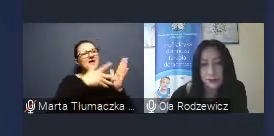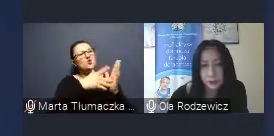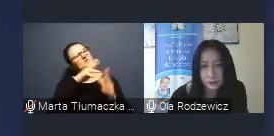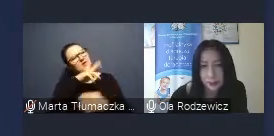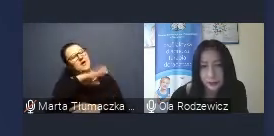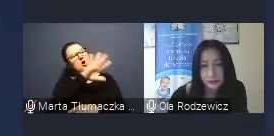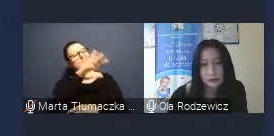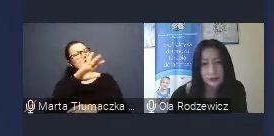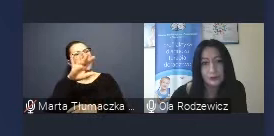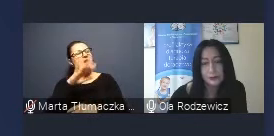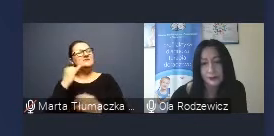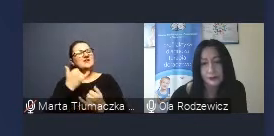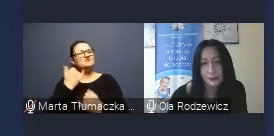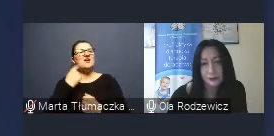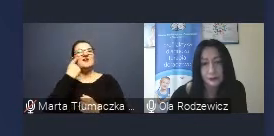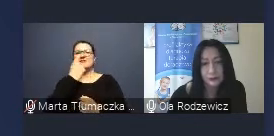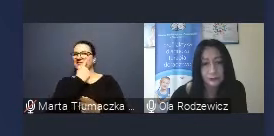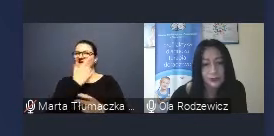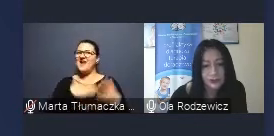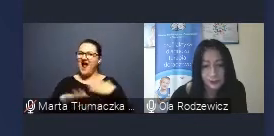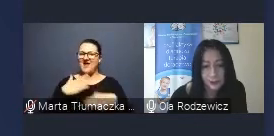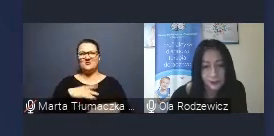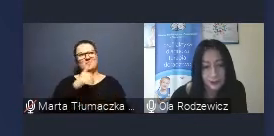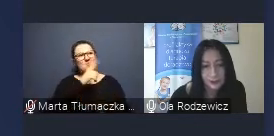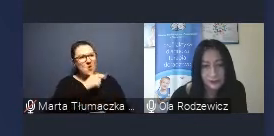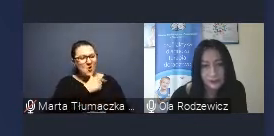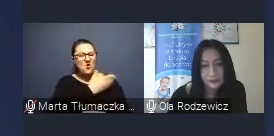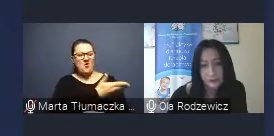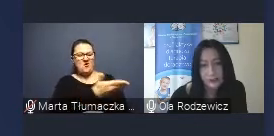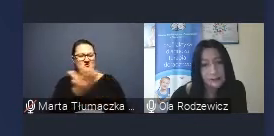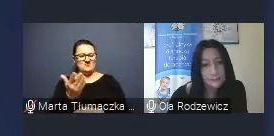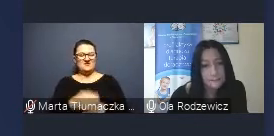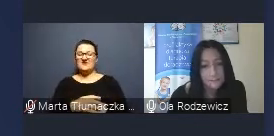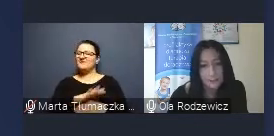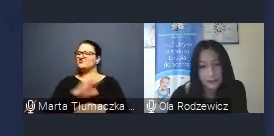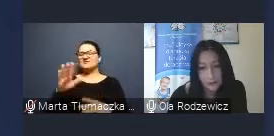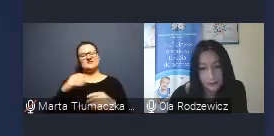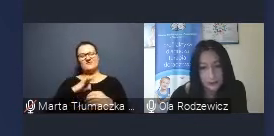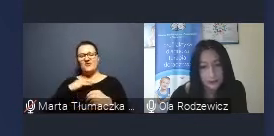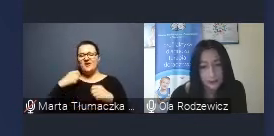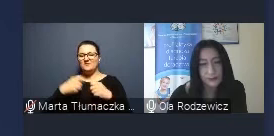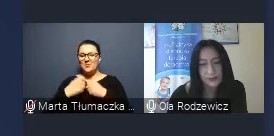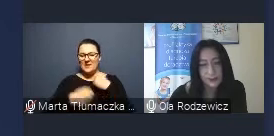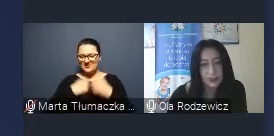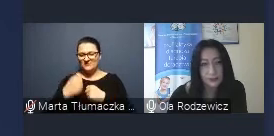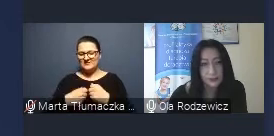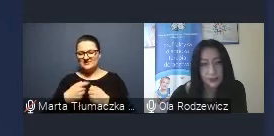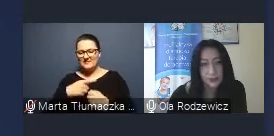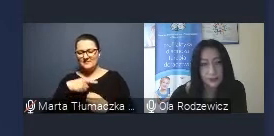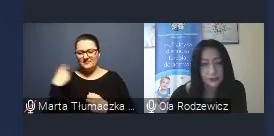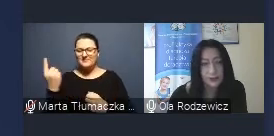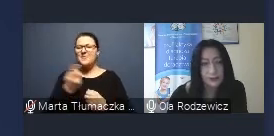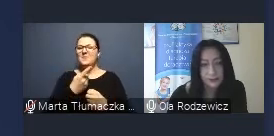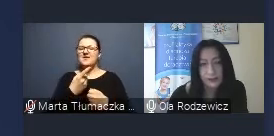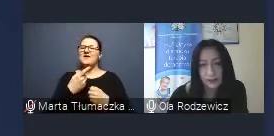są zawsze oczy radości i podziwu. I wszyscy moi współpracownicy, wiecie, my jak jesteśmy takimi fajnymi facetkami, które